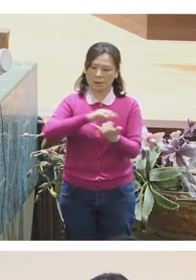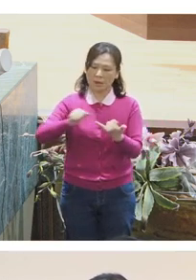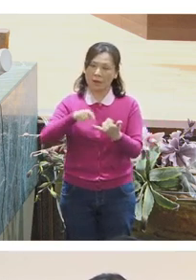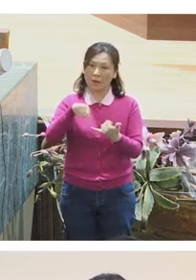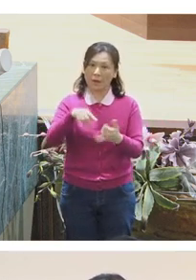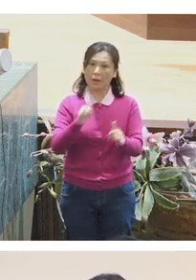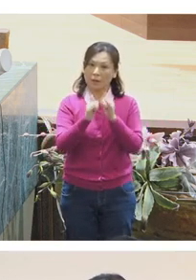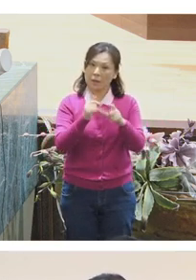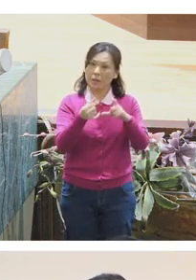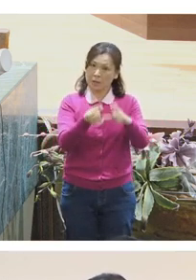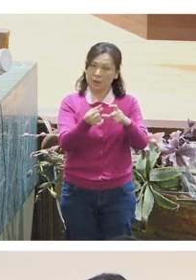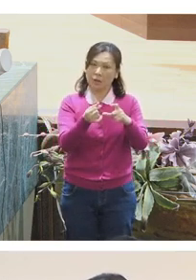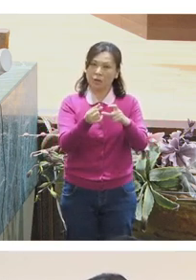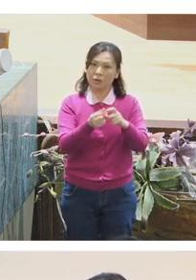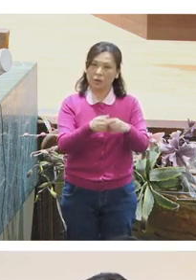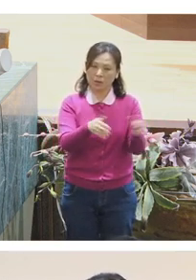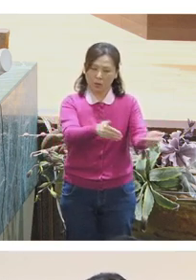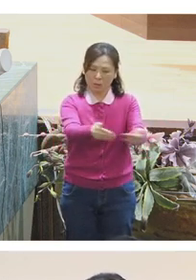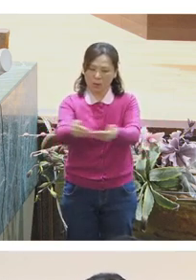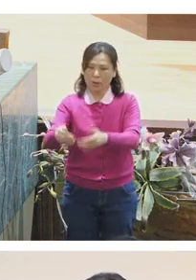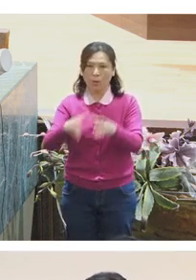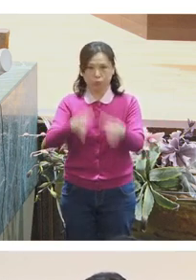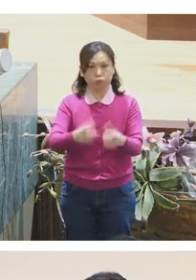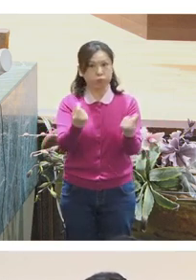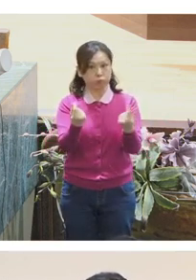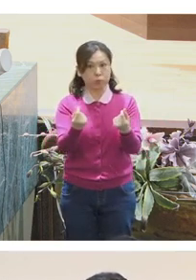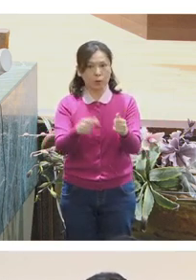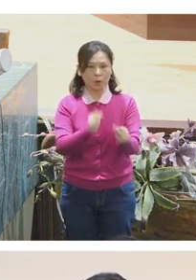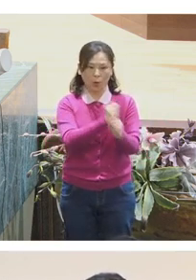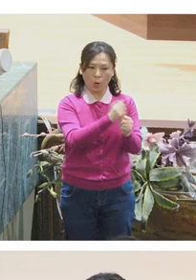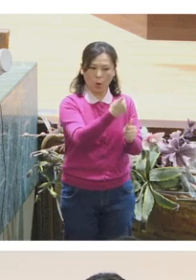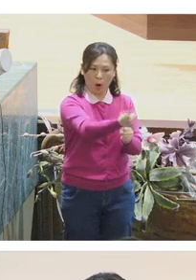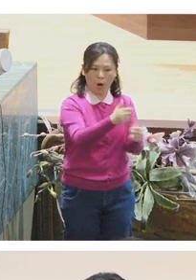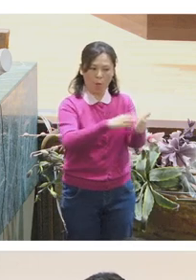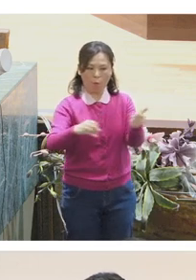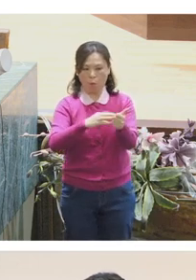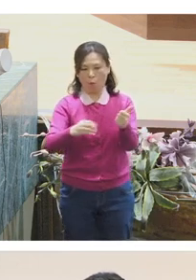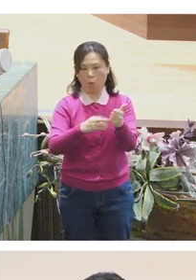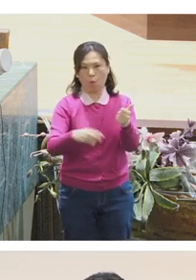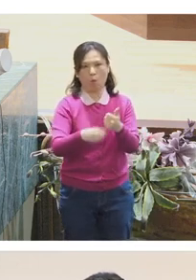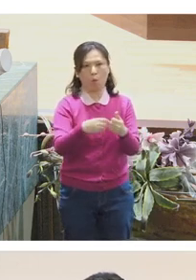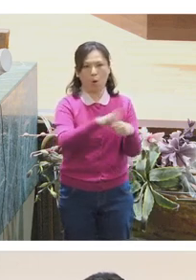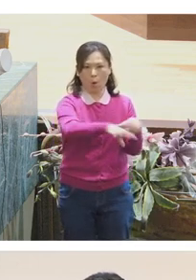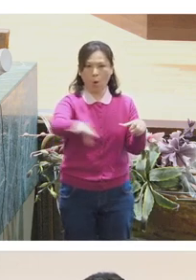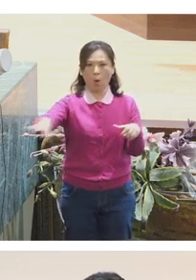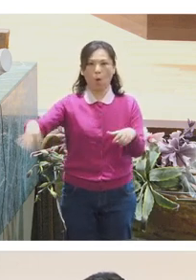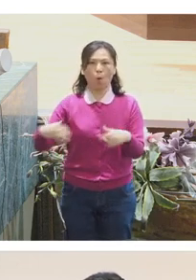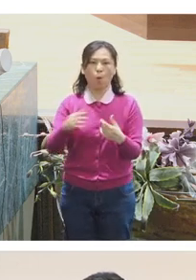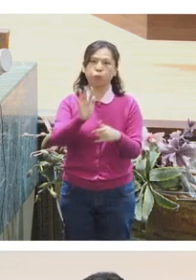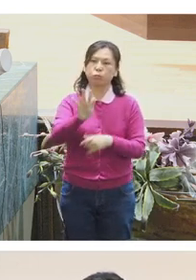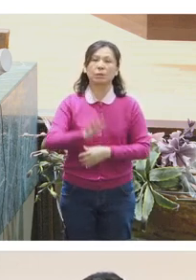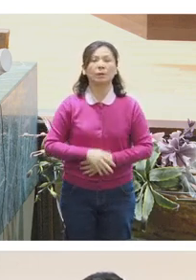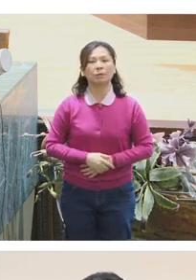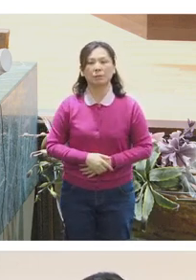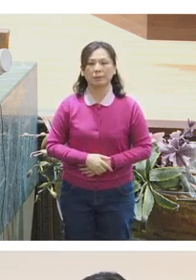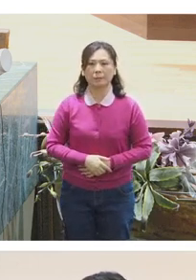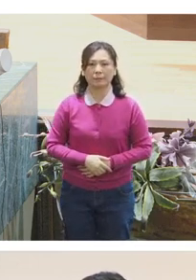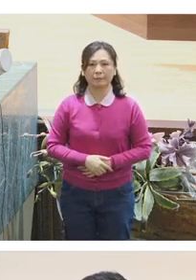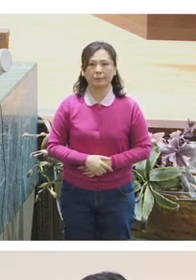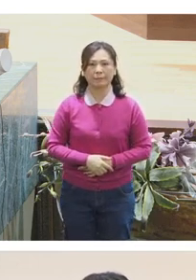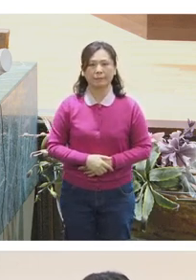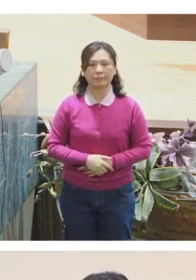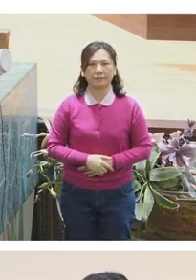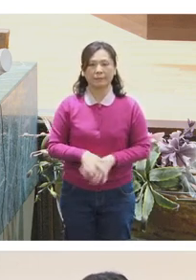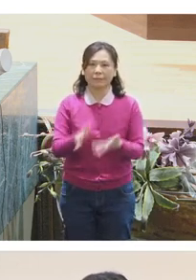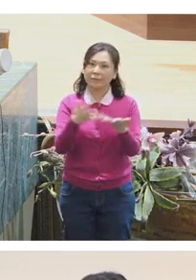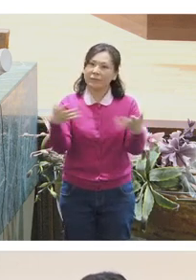区总体营造的时候，也成为一个榜样，就说哎，其实你看就是好像就是很